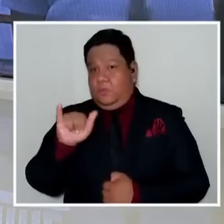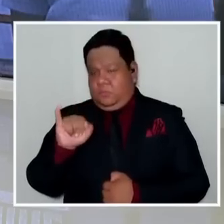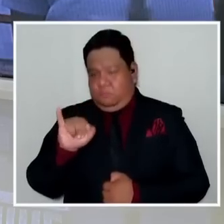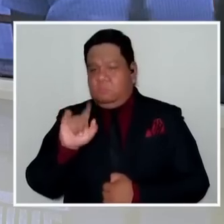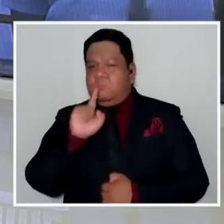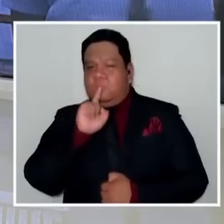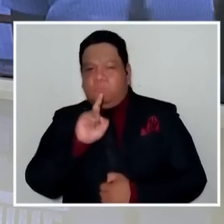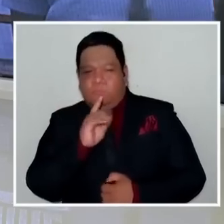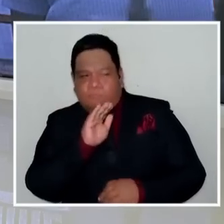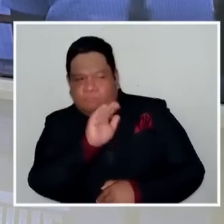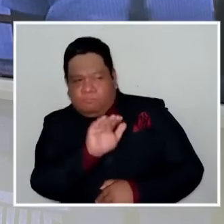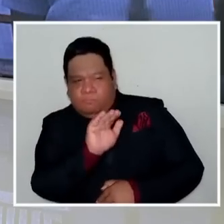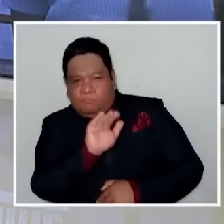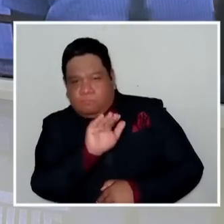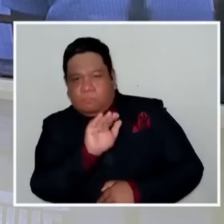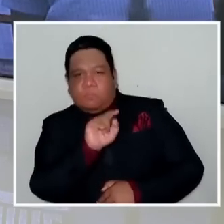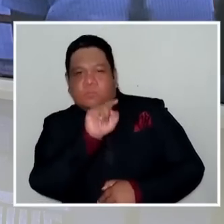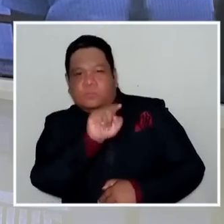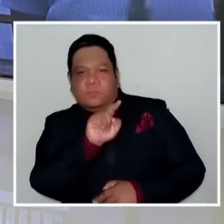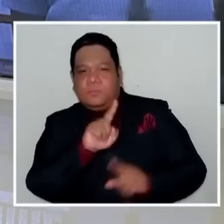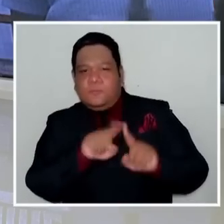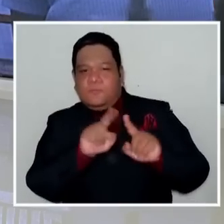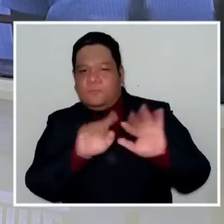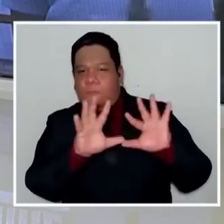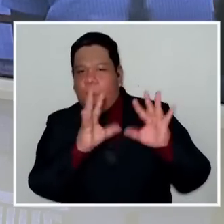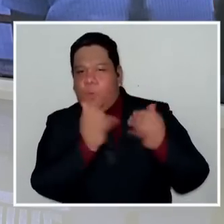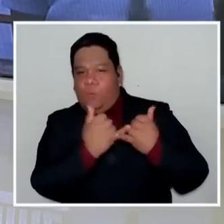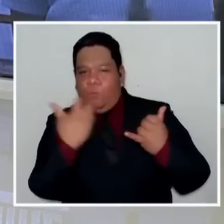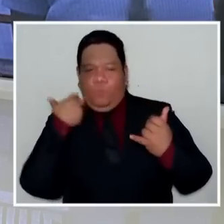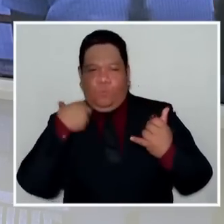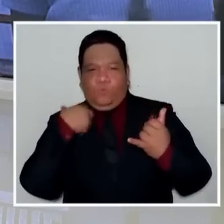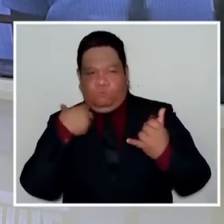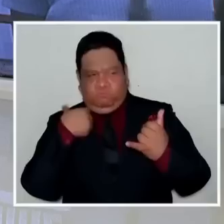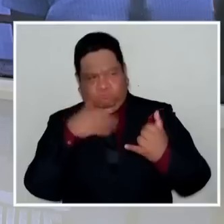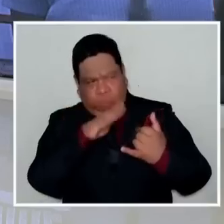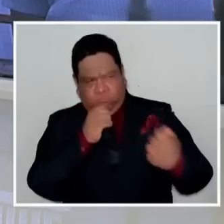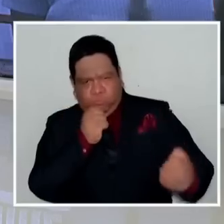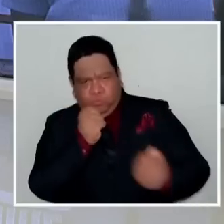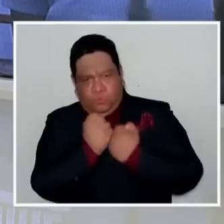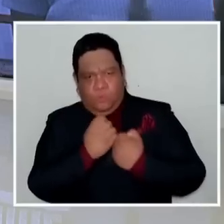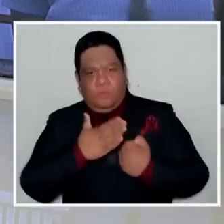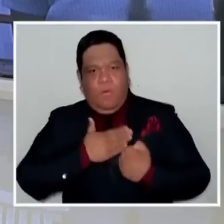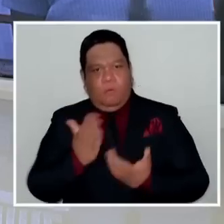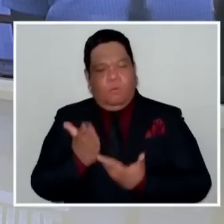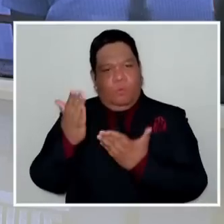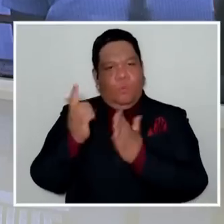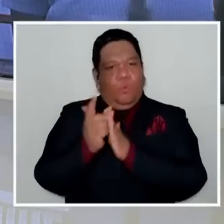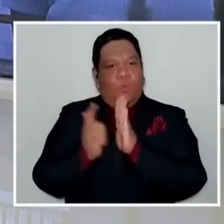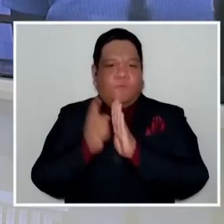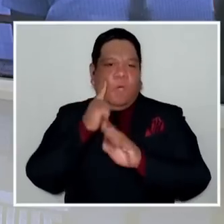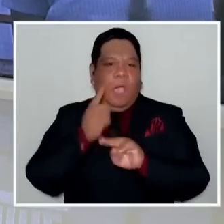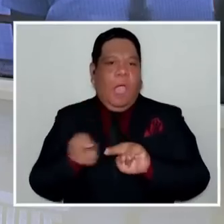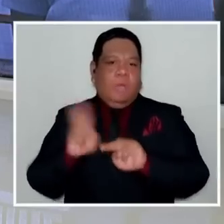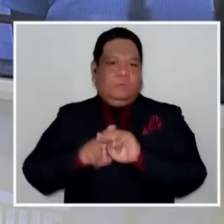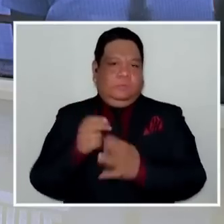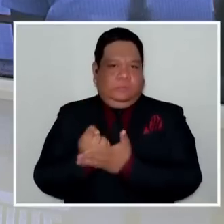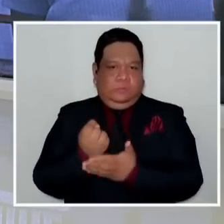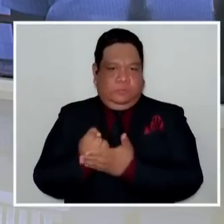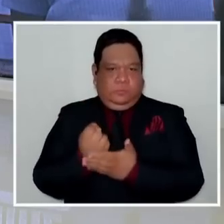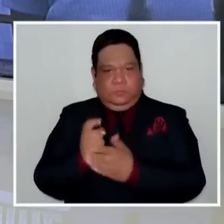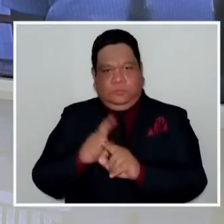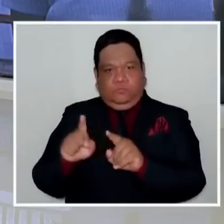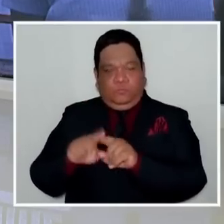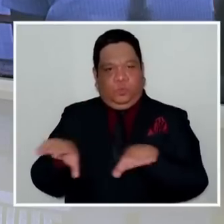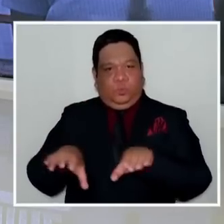na nagsusulong ng dagdag sahod sa mga manggagawa. Maging ang posibleng tulong sa